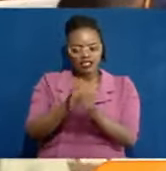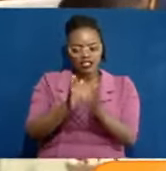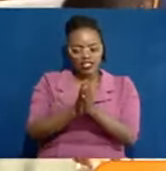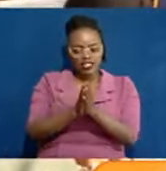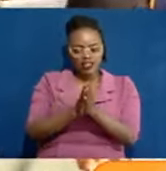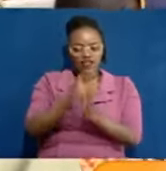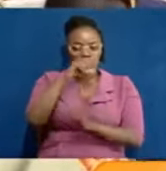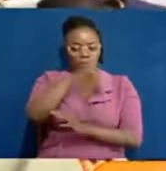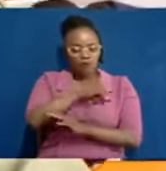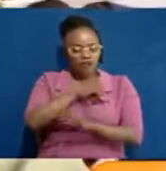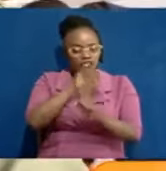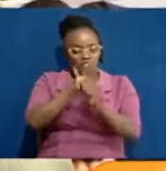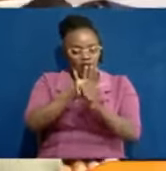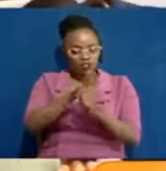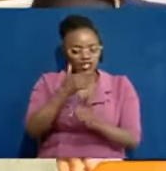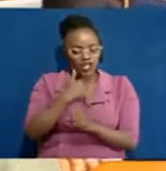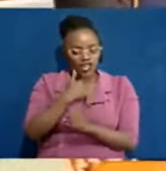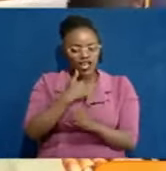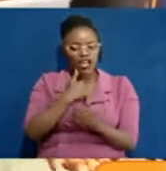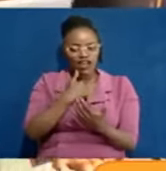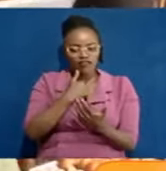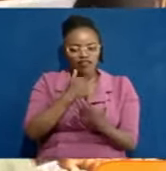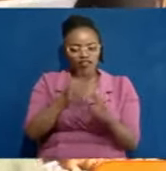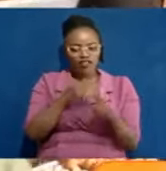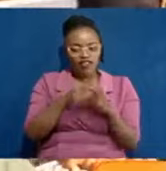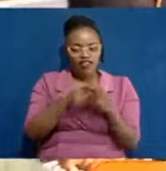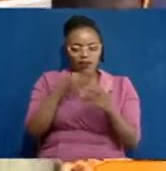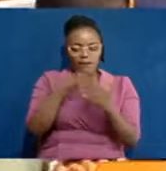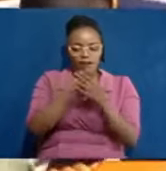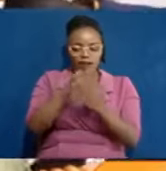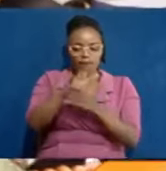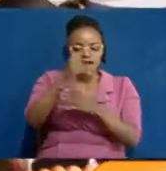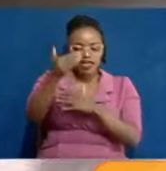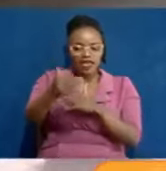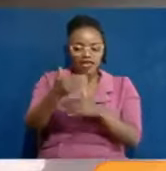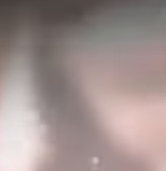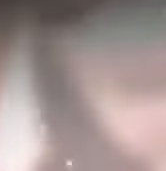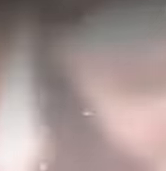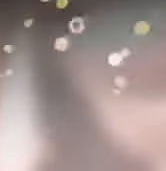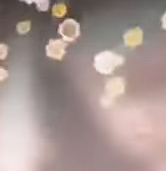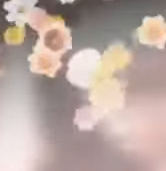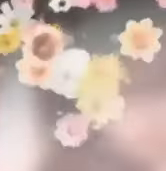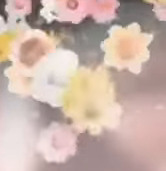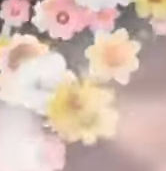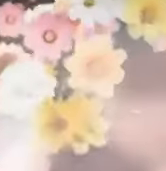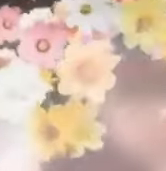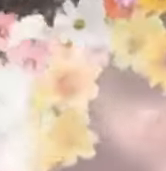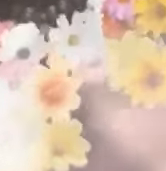profitable. Kuna pesa zako kila siku kwa mfuko.